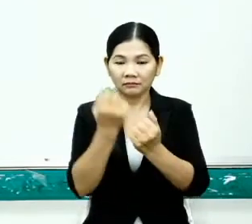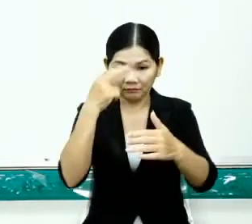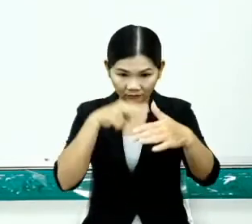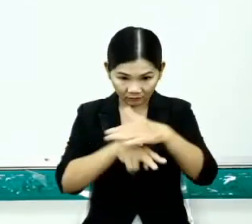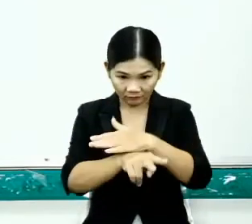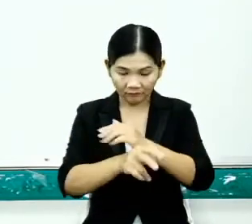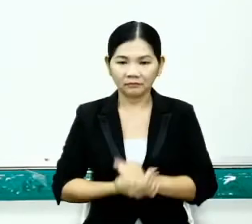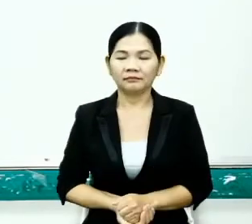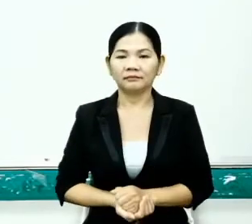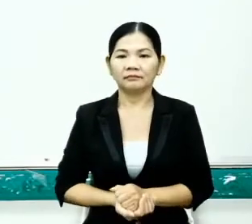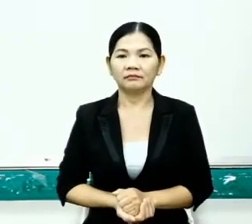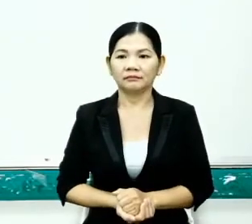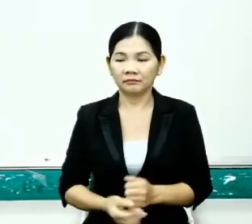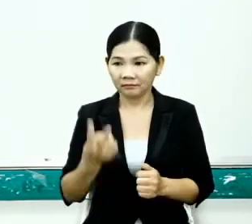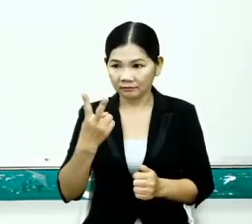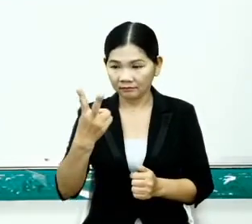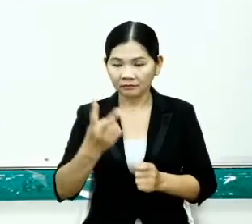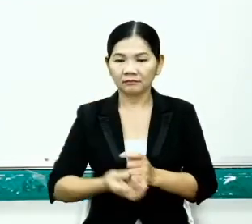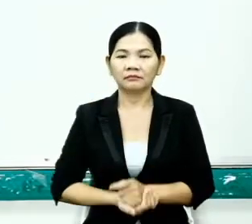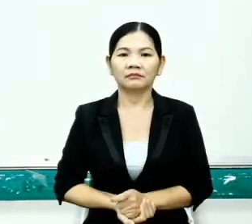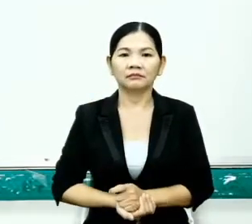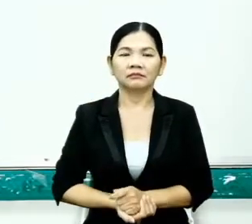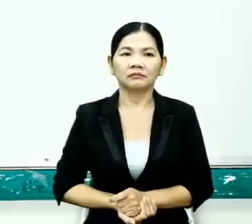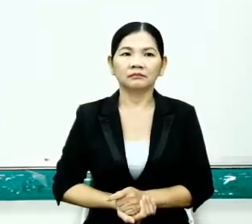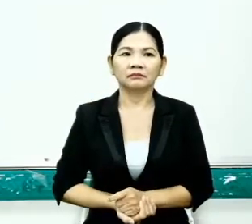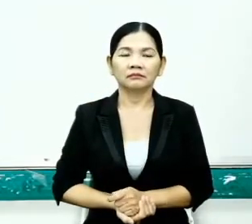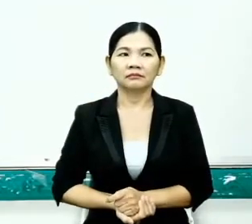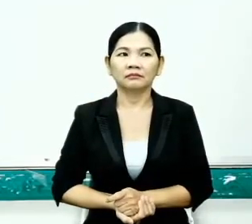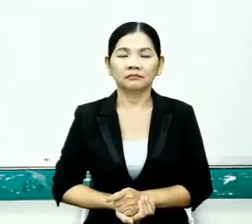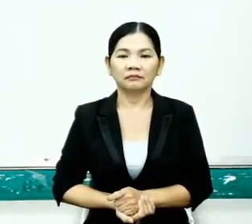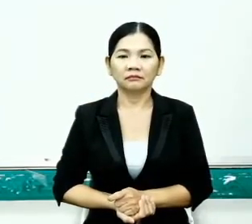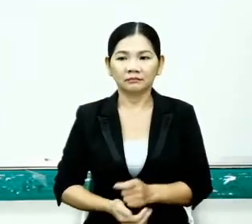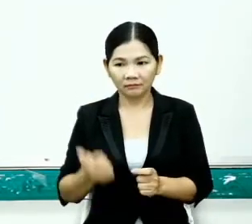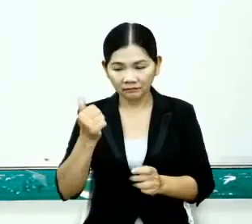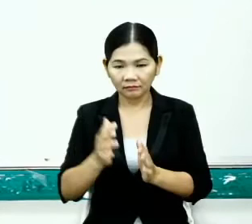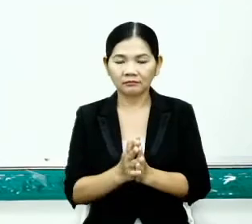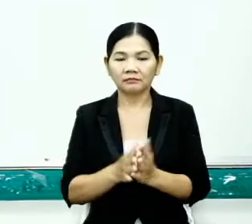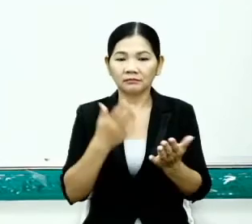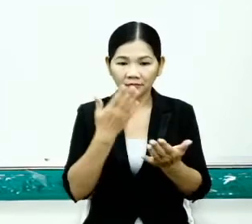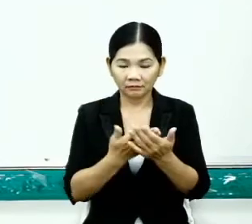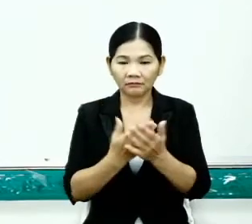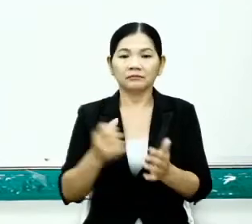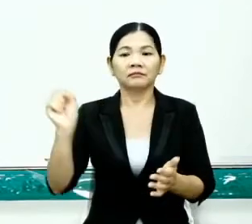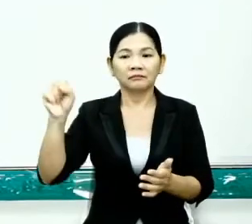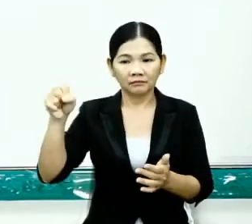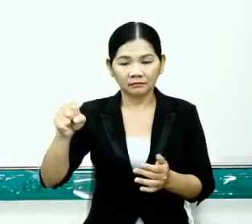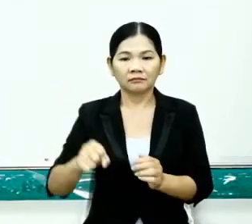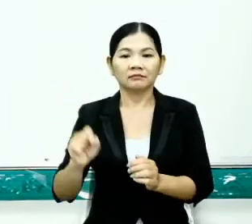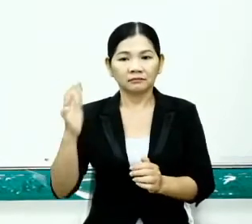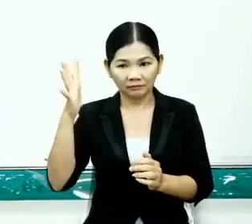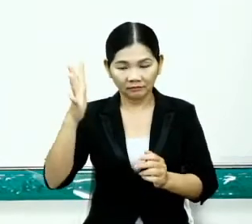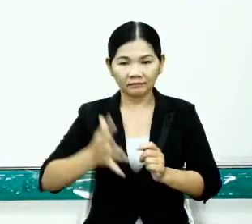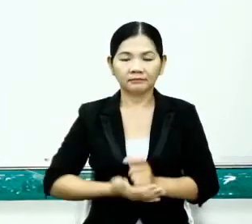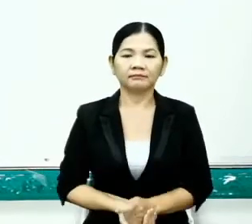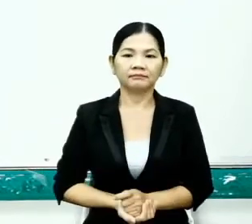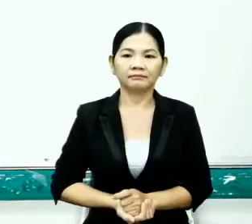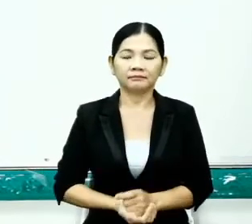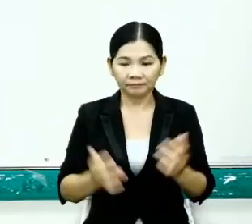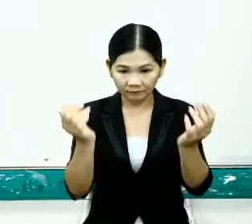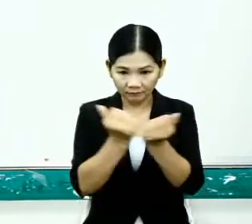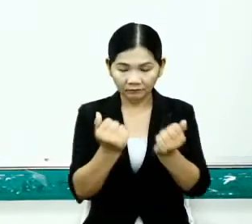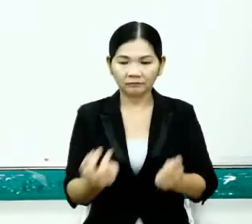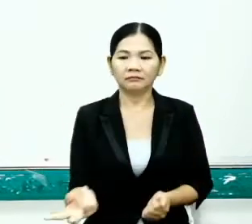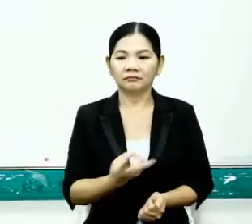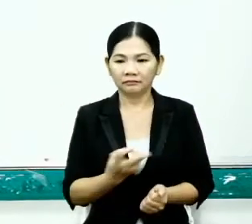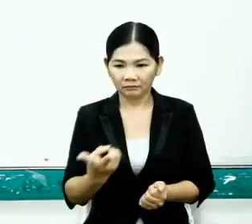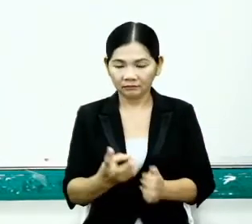ងទូទាយចាល្បែងទី2ចាល្បែងទី2គឺល្បែងបាទចាស់ឬទេអញ្ចឹងការលេងល្បែងទាំ